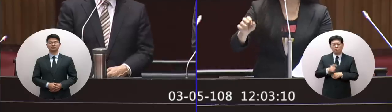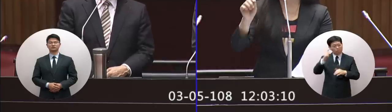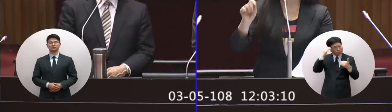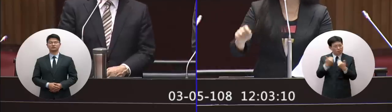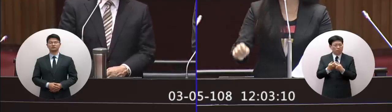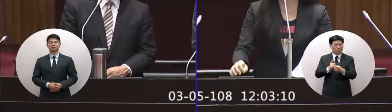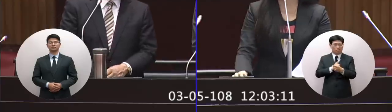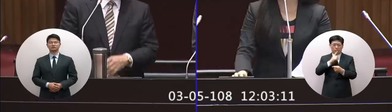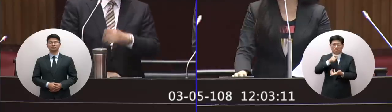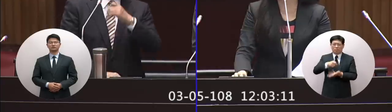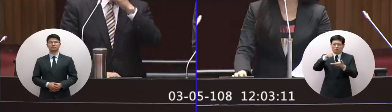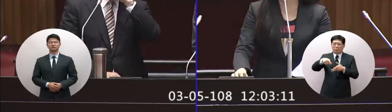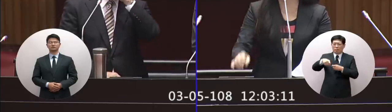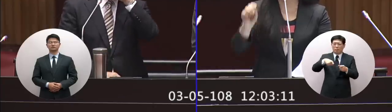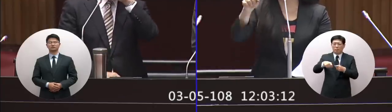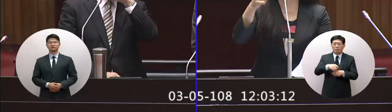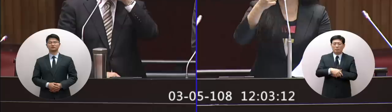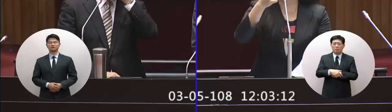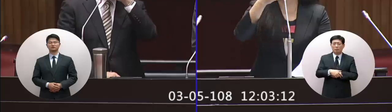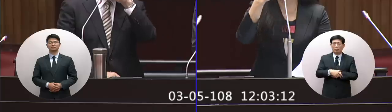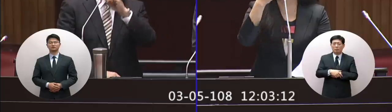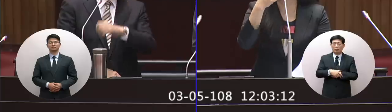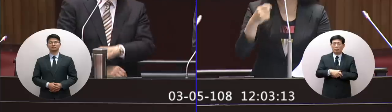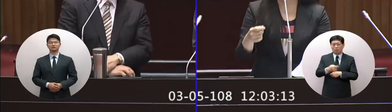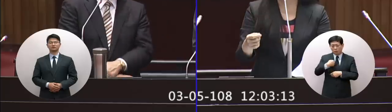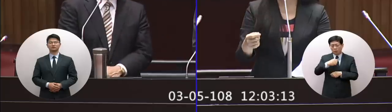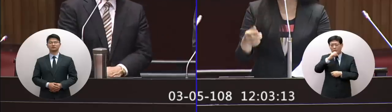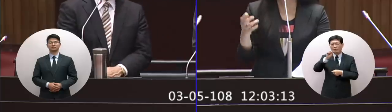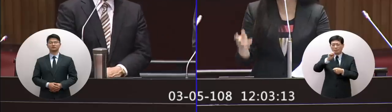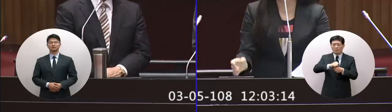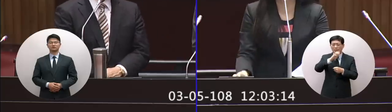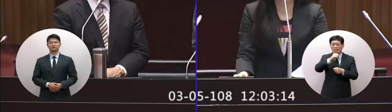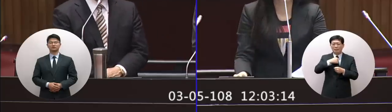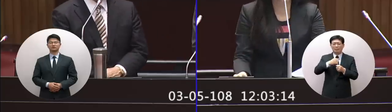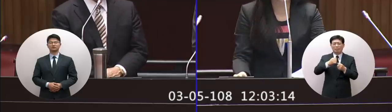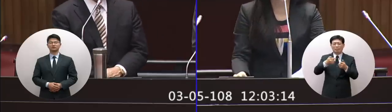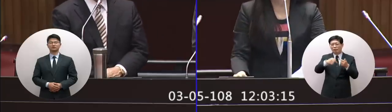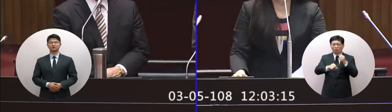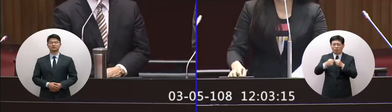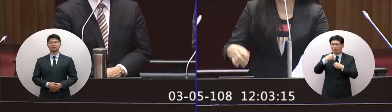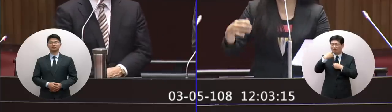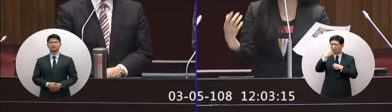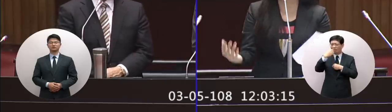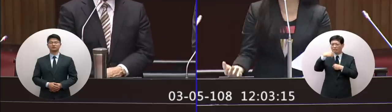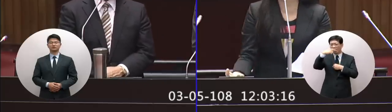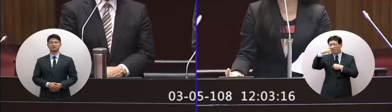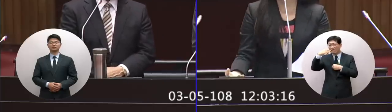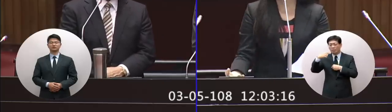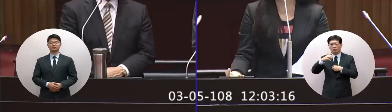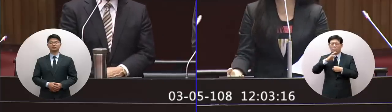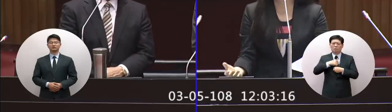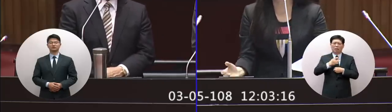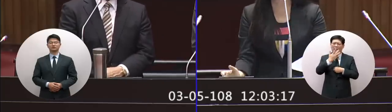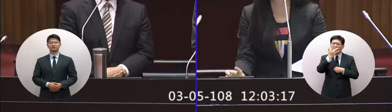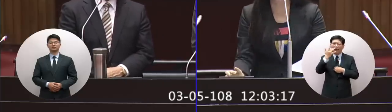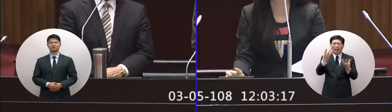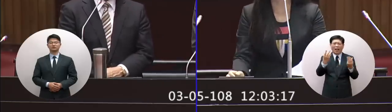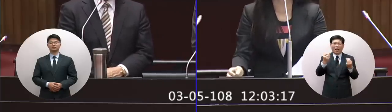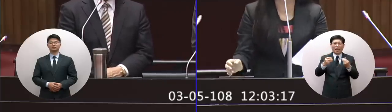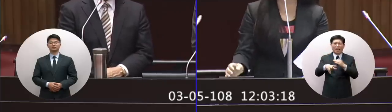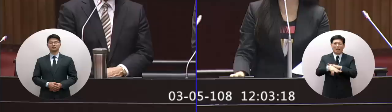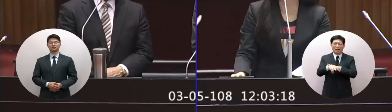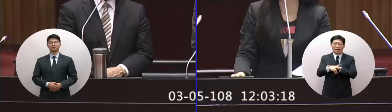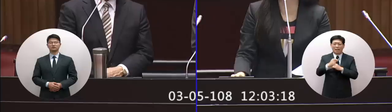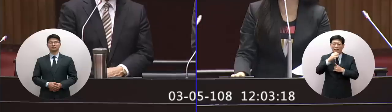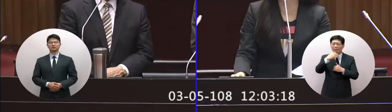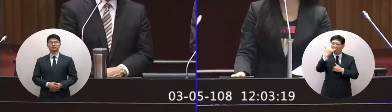对你说要提这个假牙补助啊，就要我们要涂氟啦。啊，问题重点是说啊，吹气的拢无啊，是要涂在哪里？